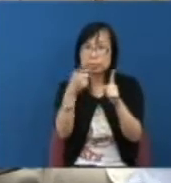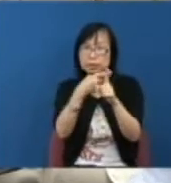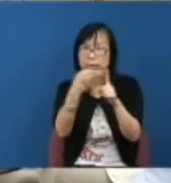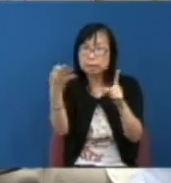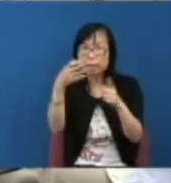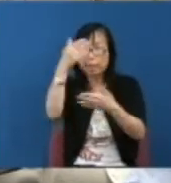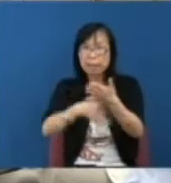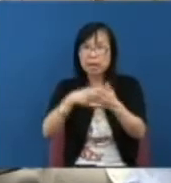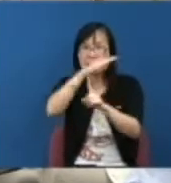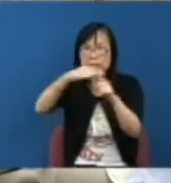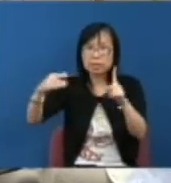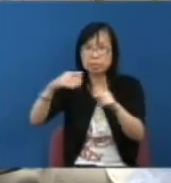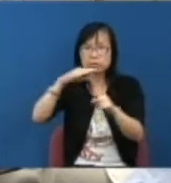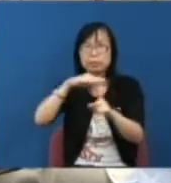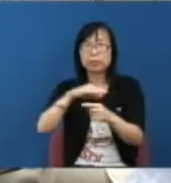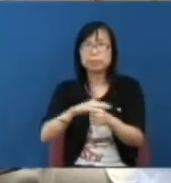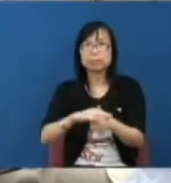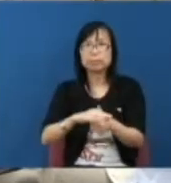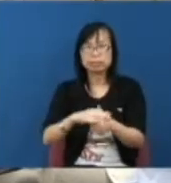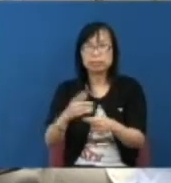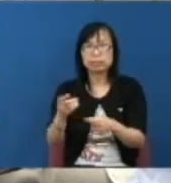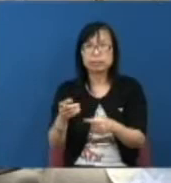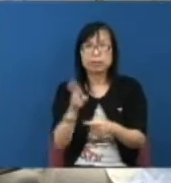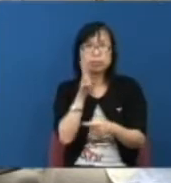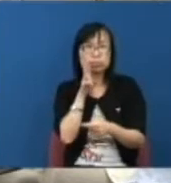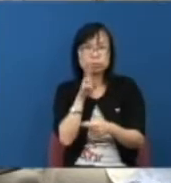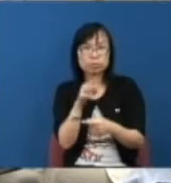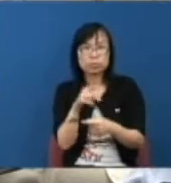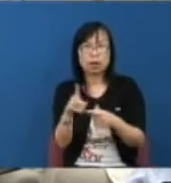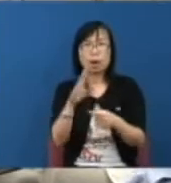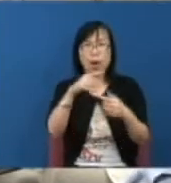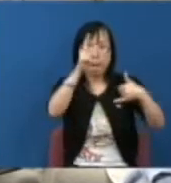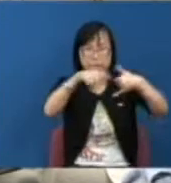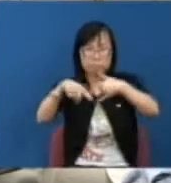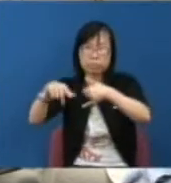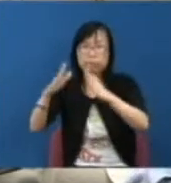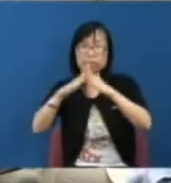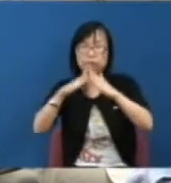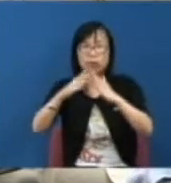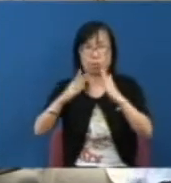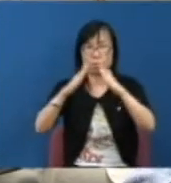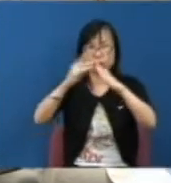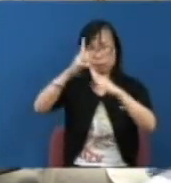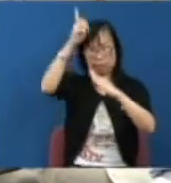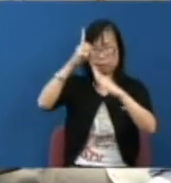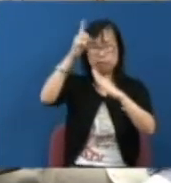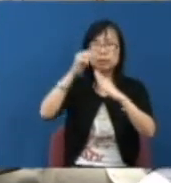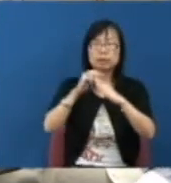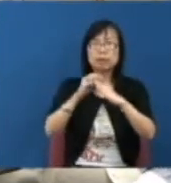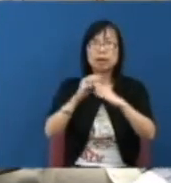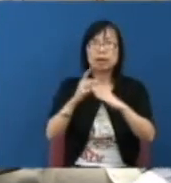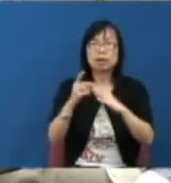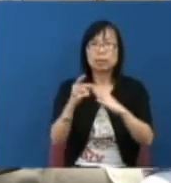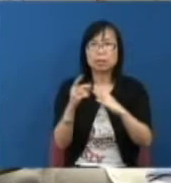可能減一半啊，或者2/3啊。咁其實等於咧，每一個人咧，每間屋都可以做到咯。其實你喺屋頂上高咧，做啲屋嗰